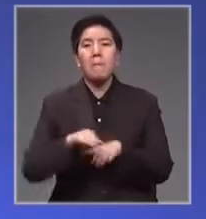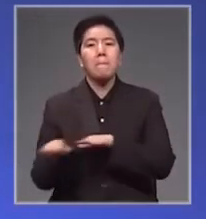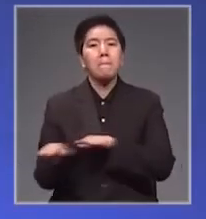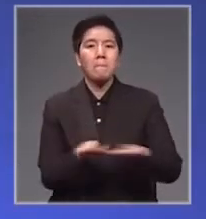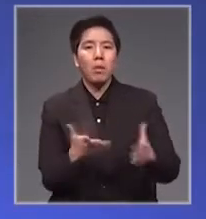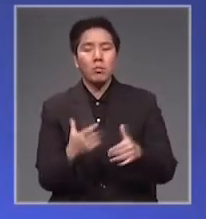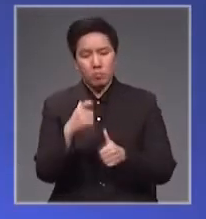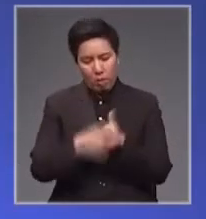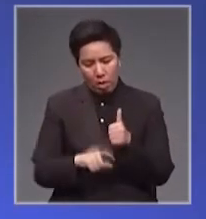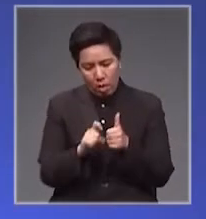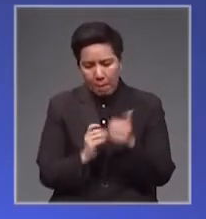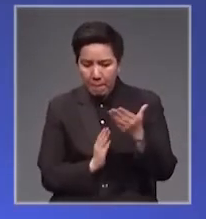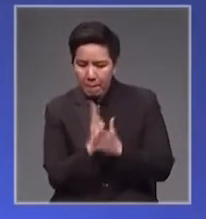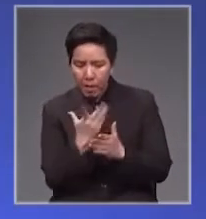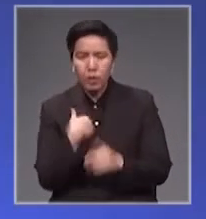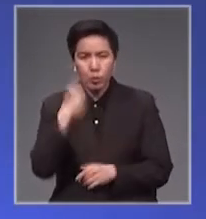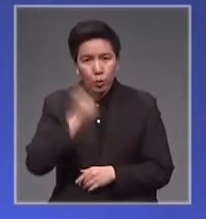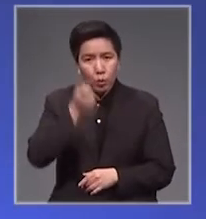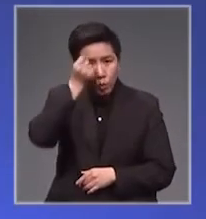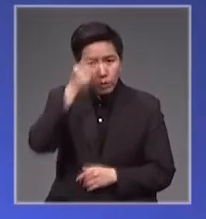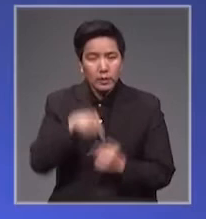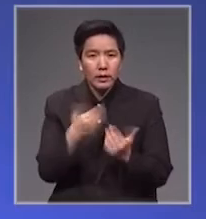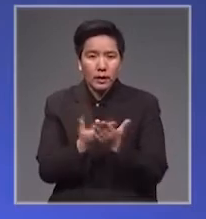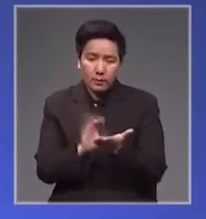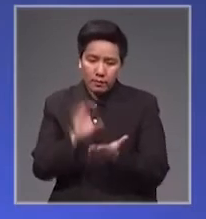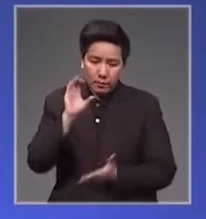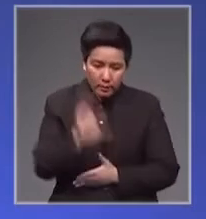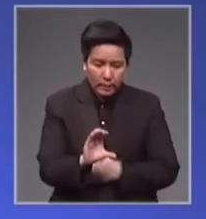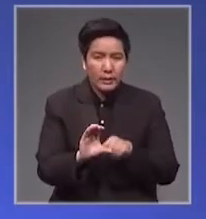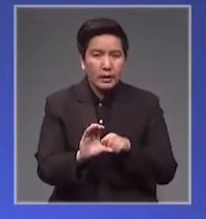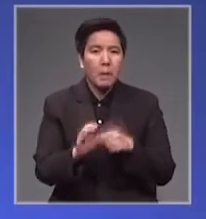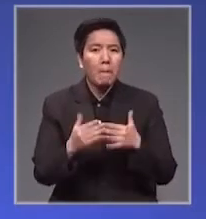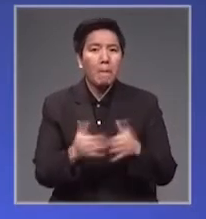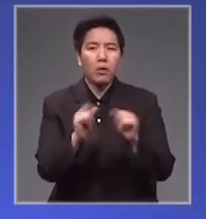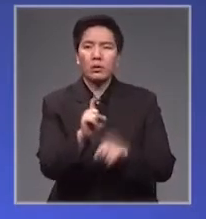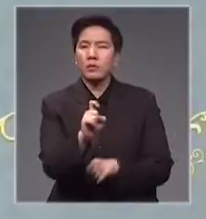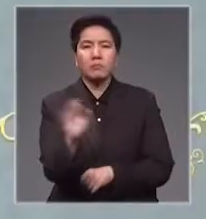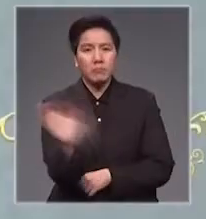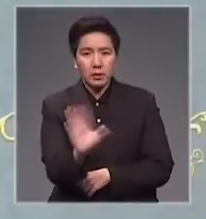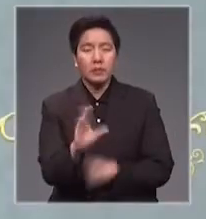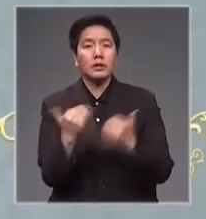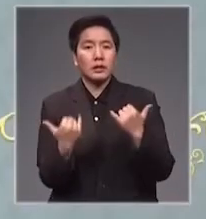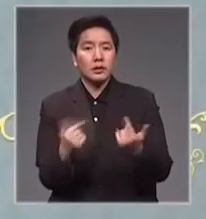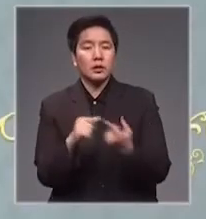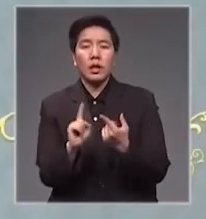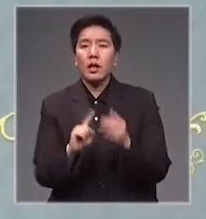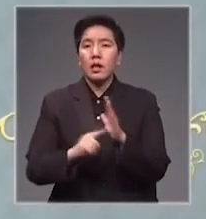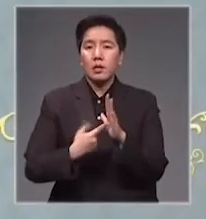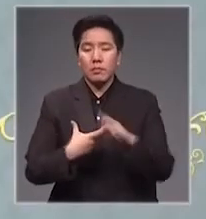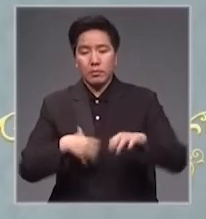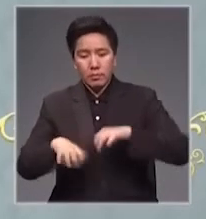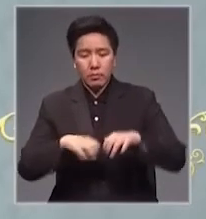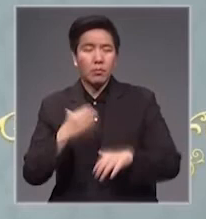ได้ไม่ผ่านก็ต้องเห็นใจเพราะงบประมาณทุกงบประมาณนั้นเราปล่อยให้เสียหายไม่ได้นะซึ่งมันอาจจะเกิดจากการบริหารจัดการหนี้ในอดีต